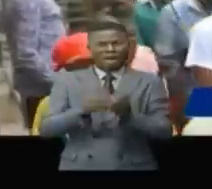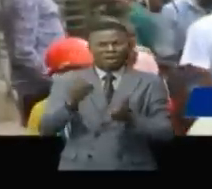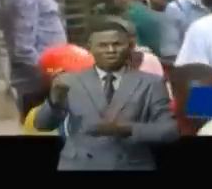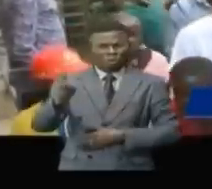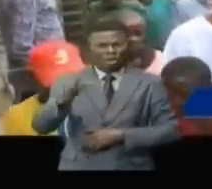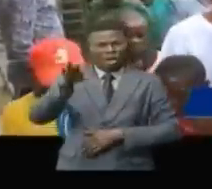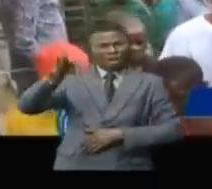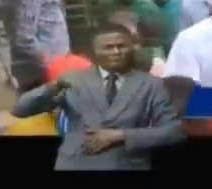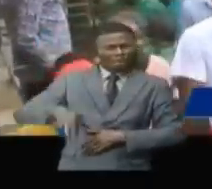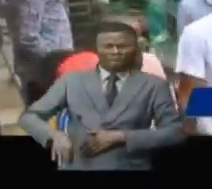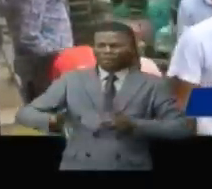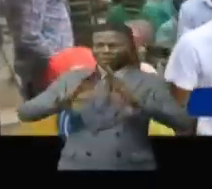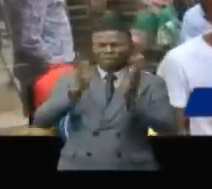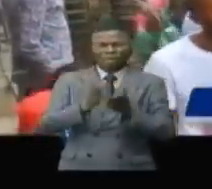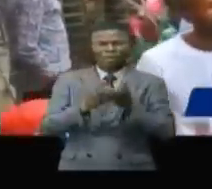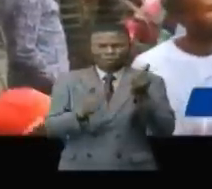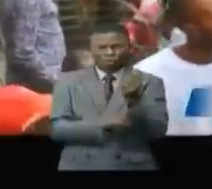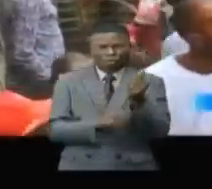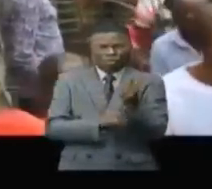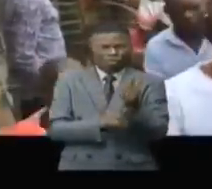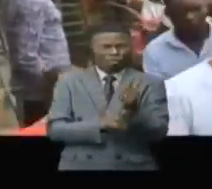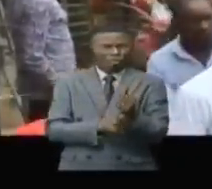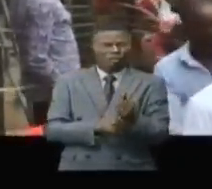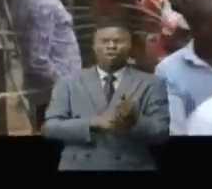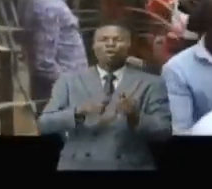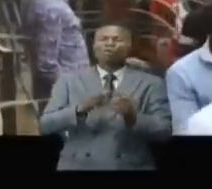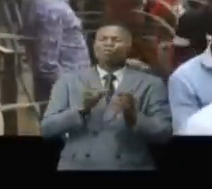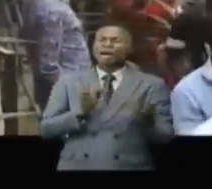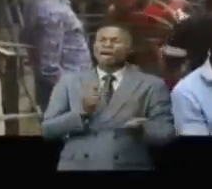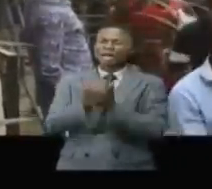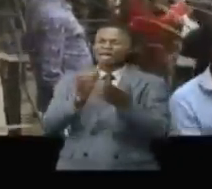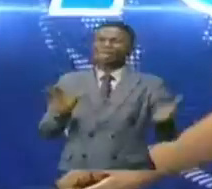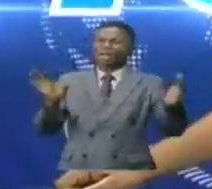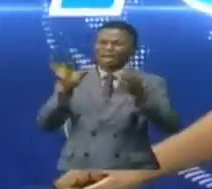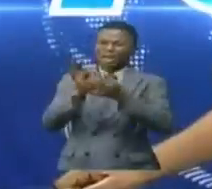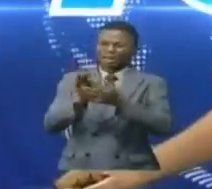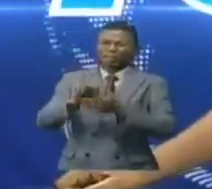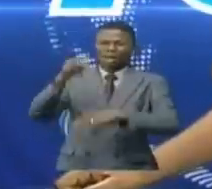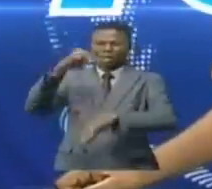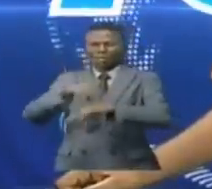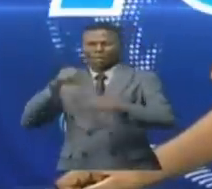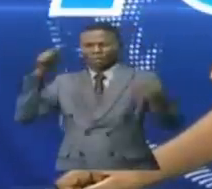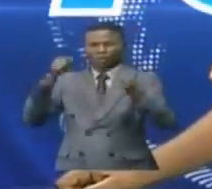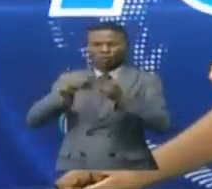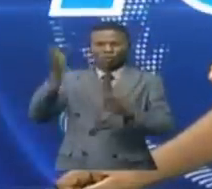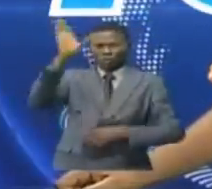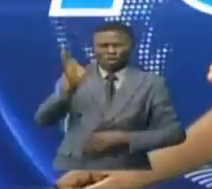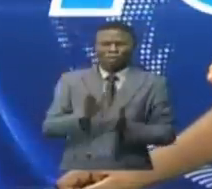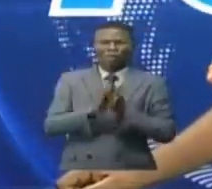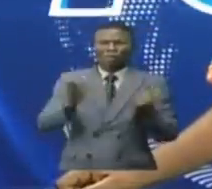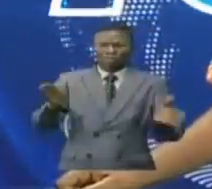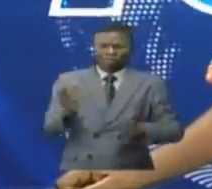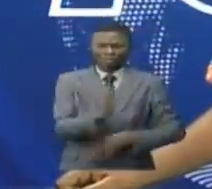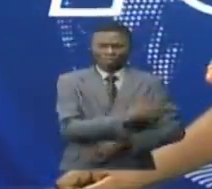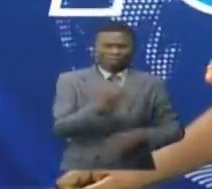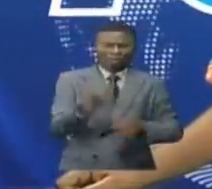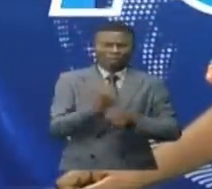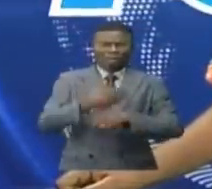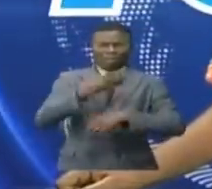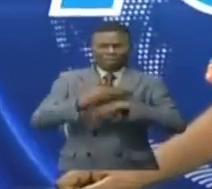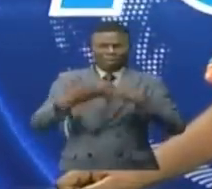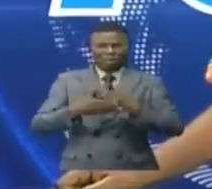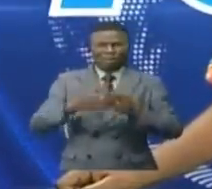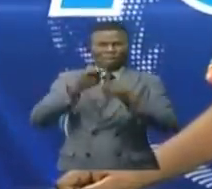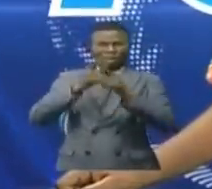des usagers routiers va désengorger la ville portuaire de Matadi au Congo central. En dehors des travaux de construction initiés